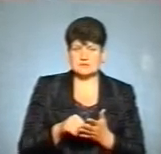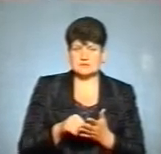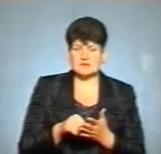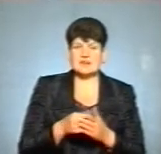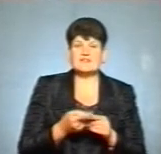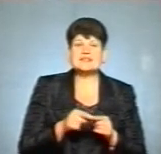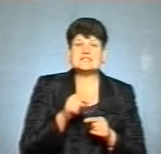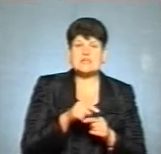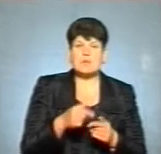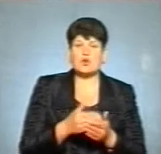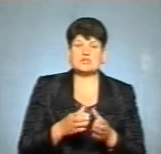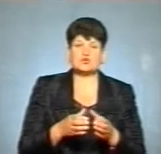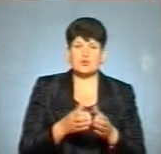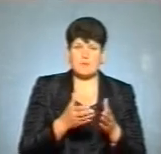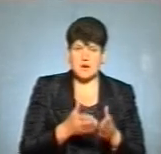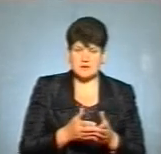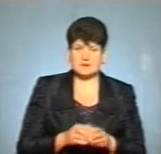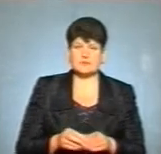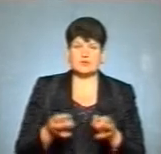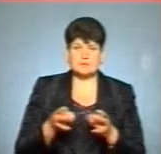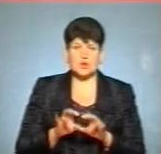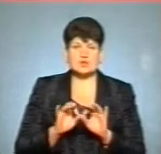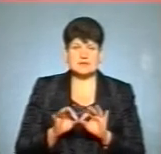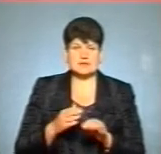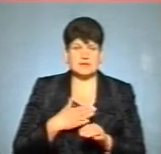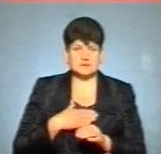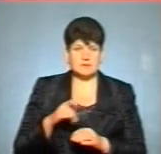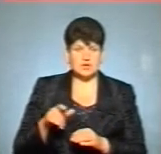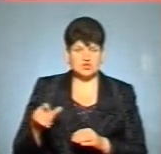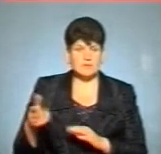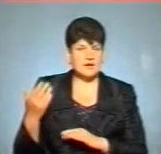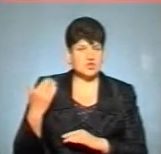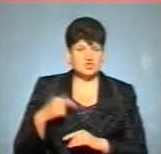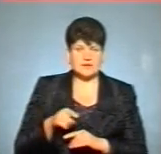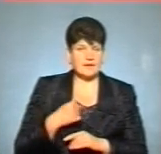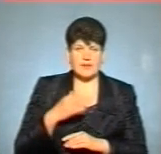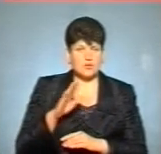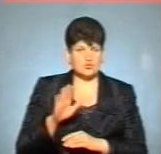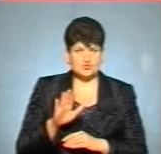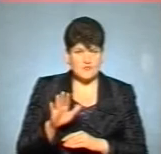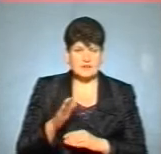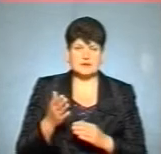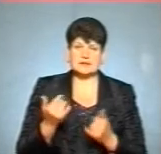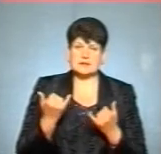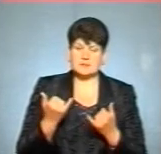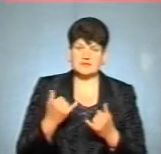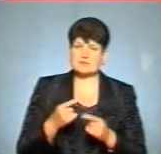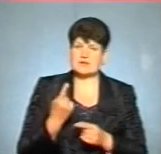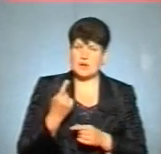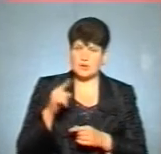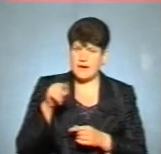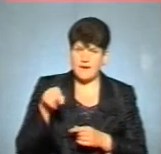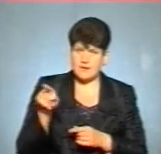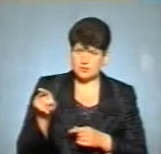від цієї політичної партії. Тут важливо, напевно, щоб більше роз'яснити нашим глядачам, оскільки раніше ми так не голосували. Зараз ми будемо ставити не одну галочку в